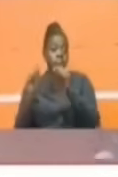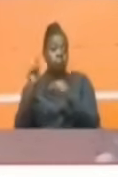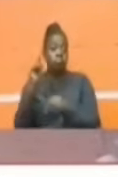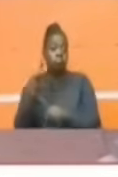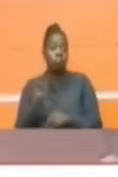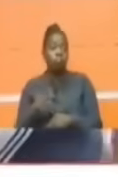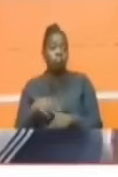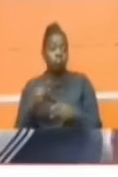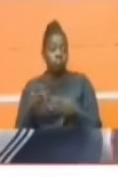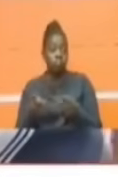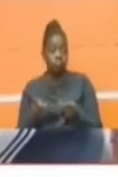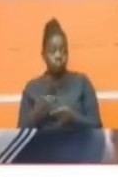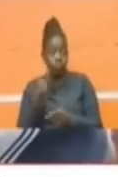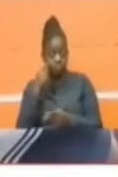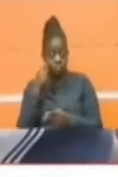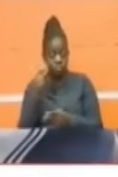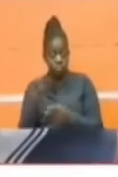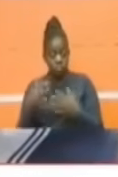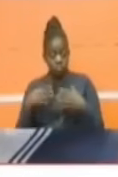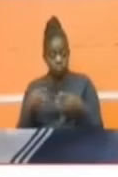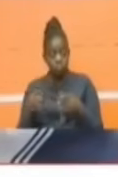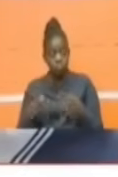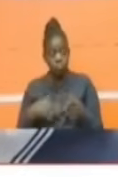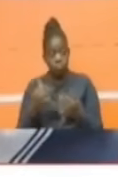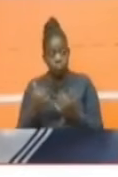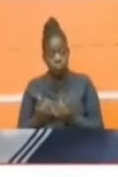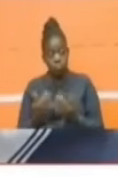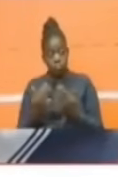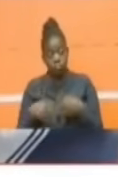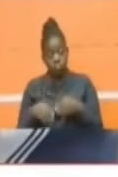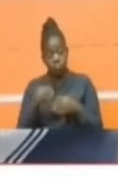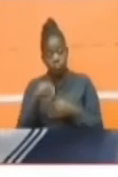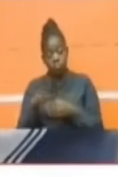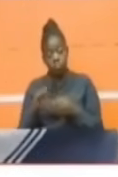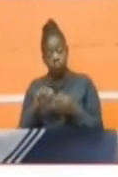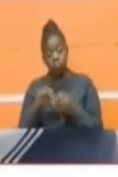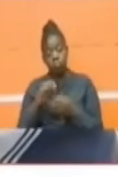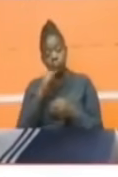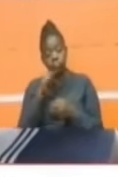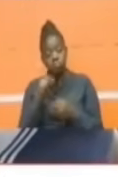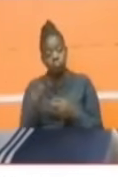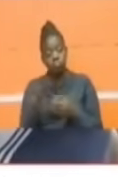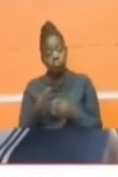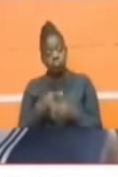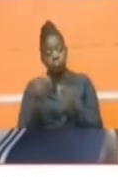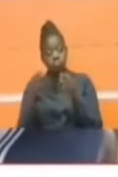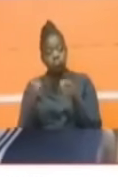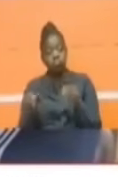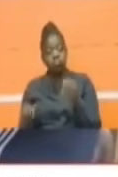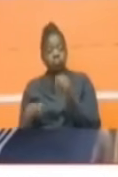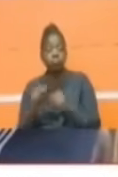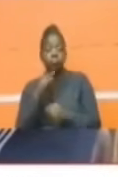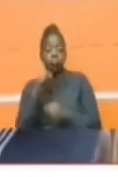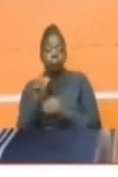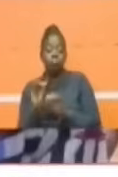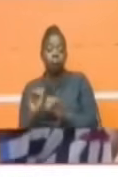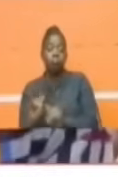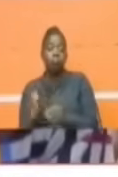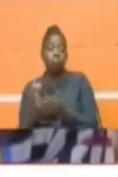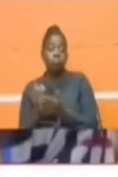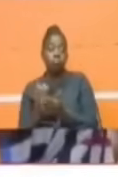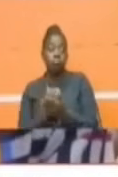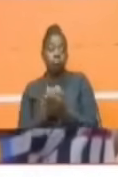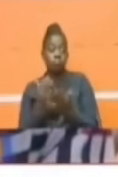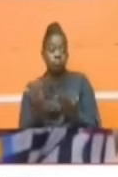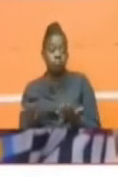wange alaba emirambo gya mukazi wange Aluma annyonnyodde nti entabwe y'obutakkaanya ne kitaawe lubo yava ku bintu kitaawe bye yaleka kubanga ono